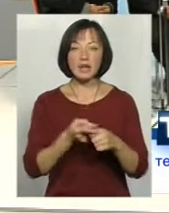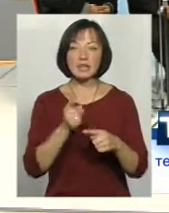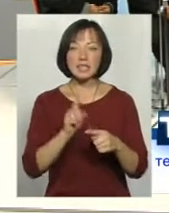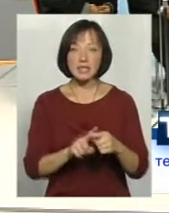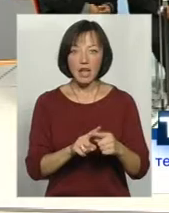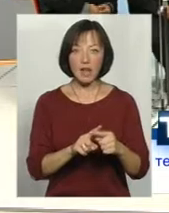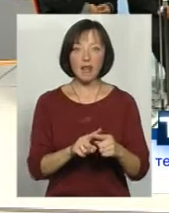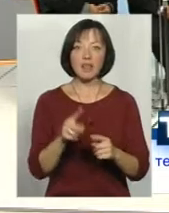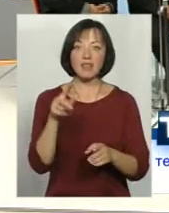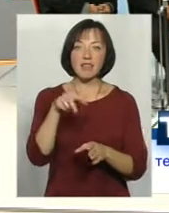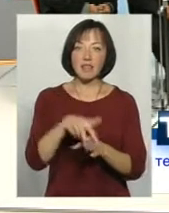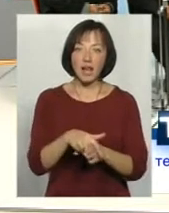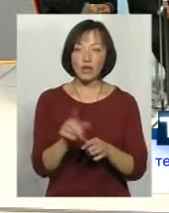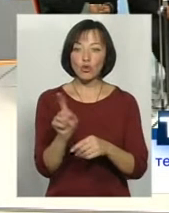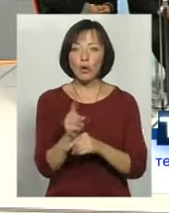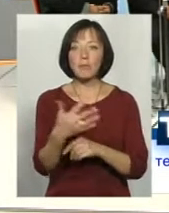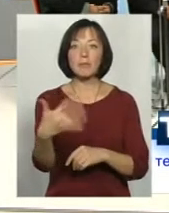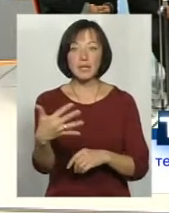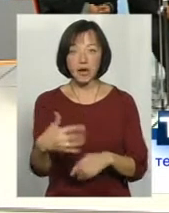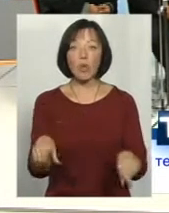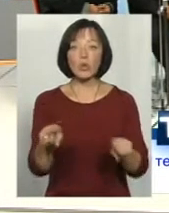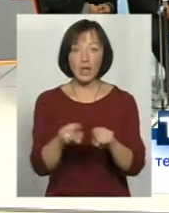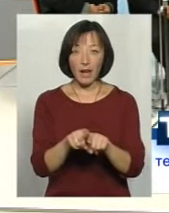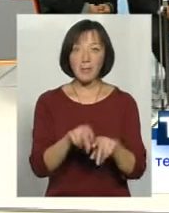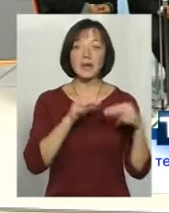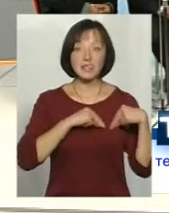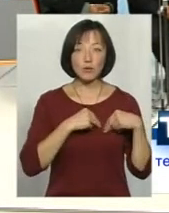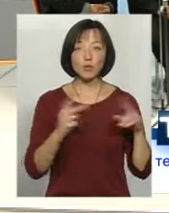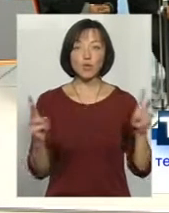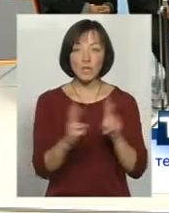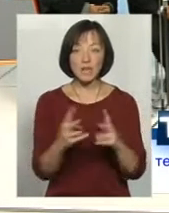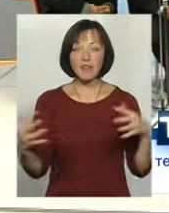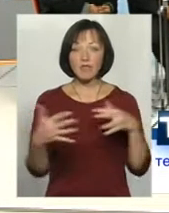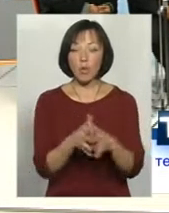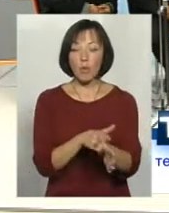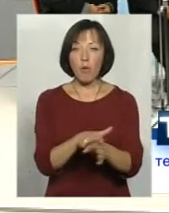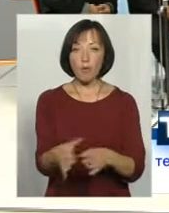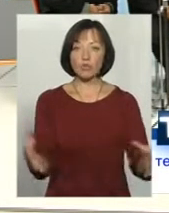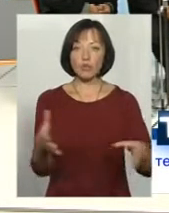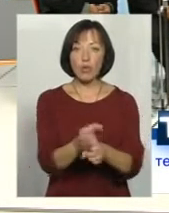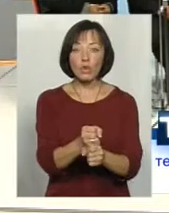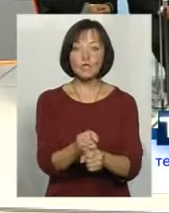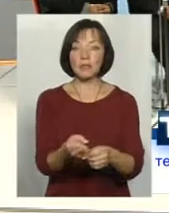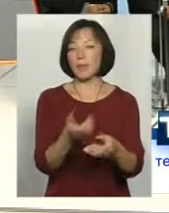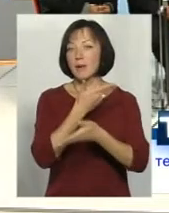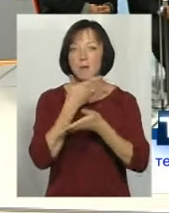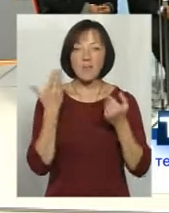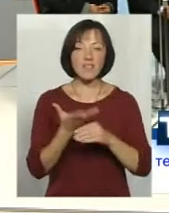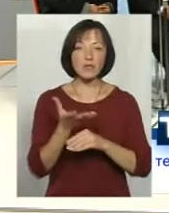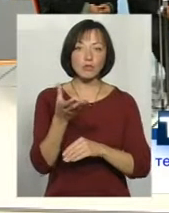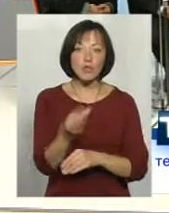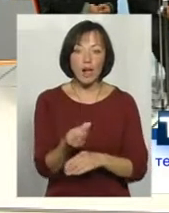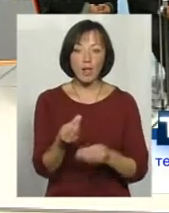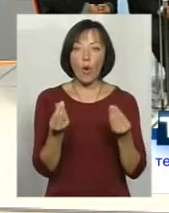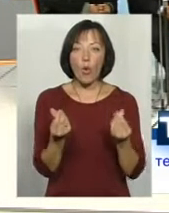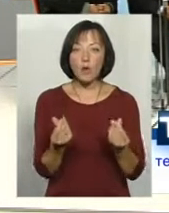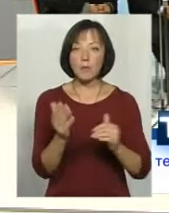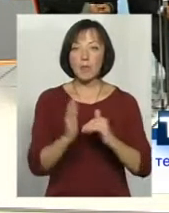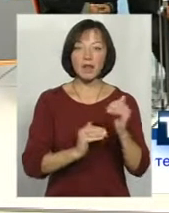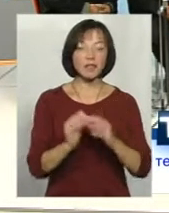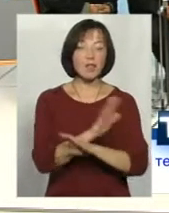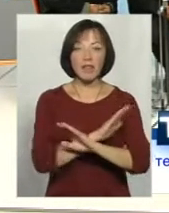нормі навантаження 50. Отаким штатом ми зустріли війну. Повністю скорочений, з обмеженим фінансуванням, з коштами, які практично